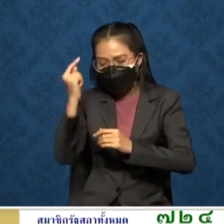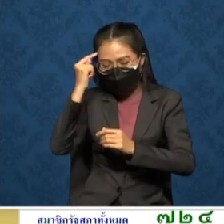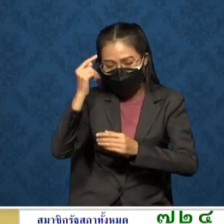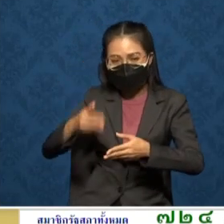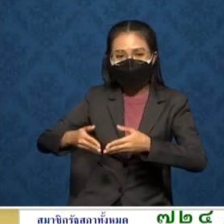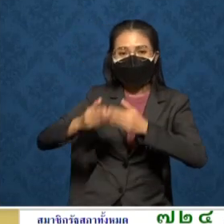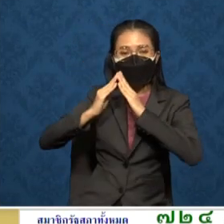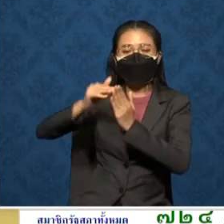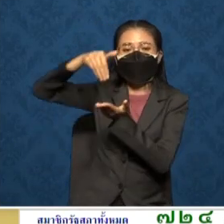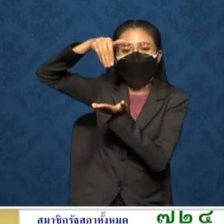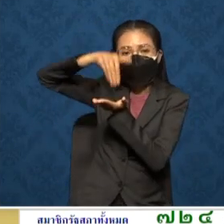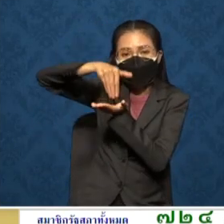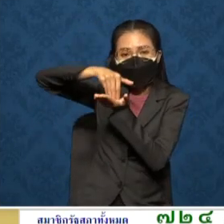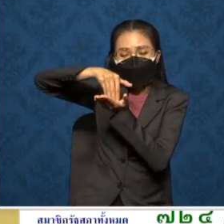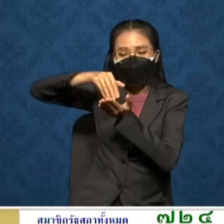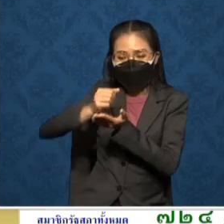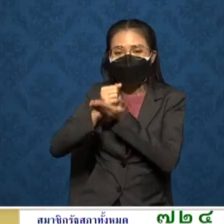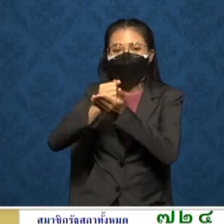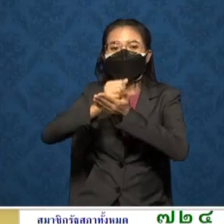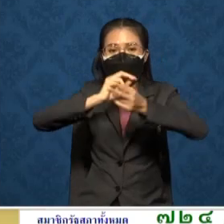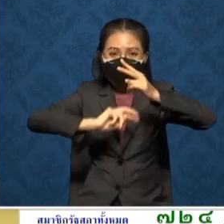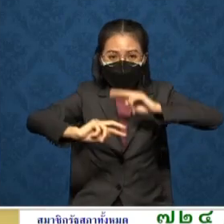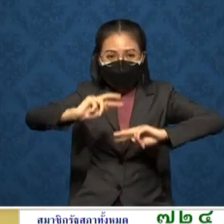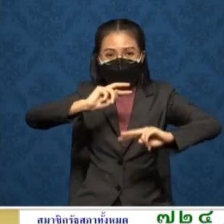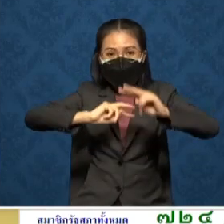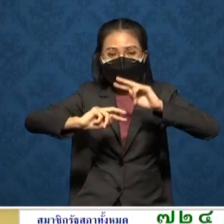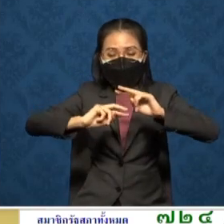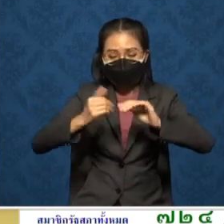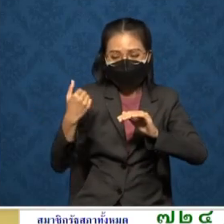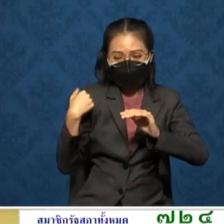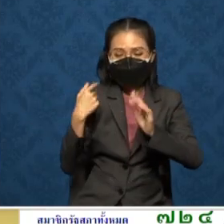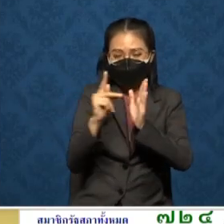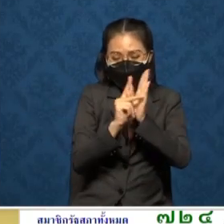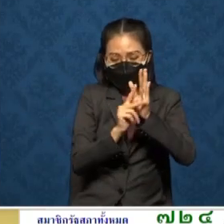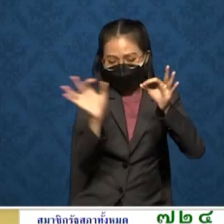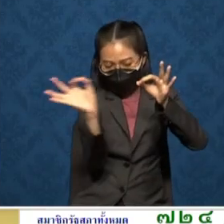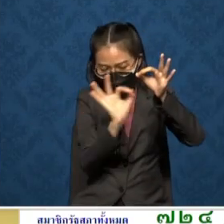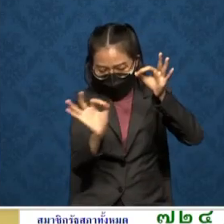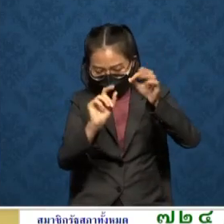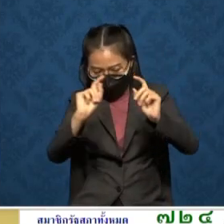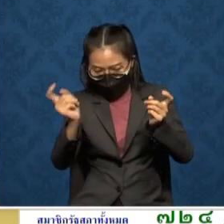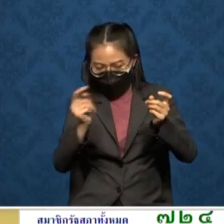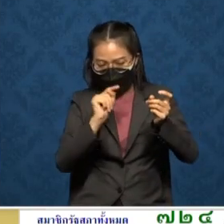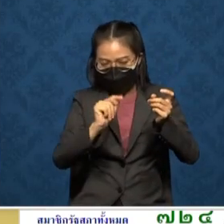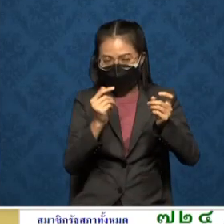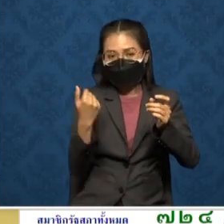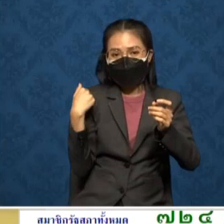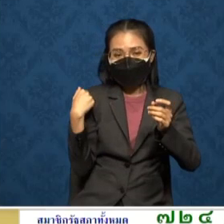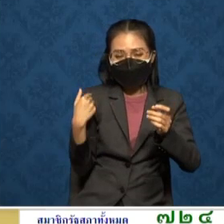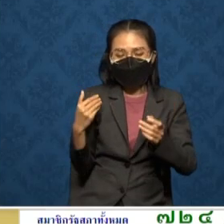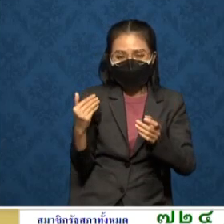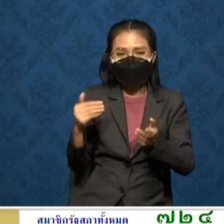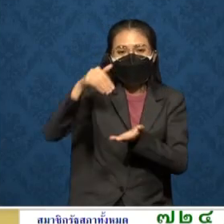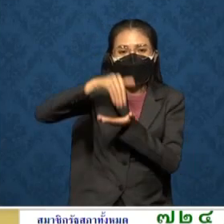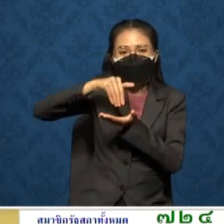ดูแลหรือที่เรียกเป็นภาษาอังกฤษว่ามอนิเตอร์ซึ่งในกฎหมายนี้ก็เขียนไว้ตั้งใจว่าต่อไปจะให้สำนักงานกพร.เป็นคน